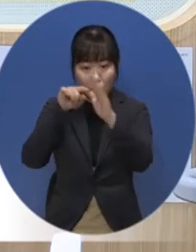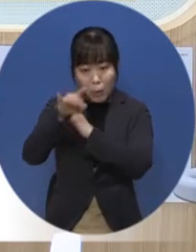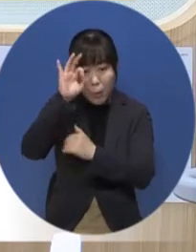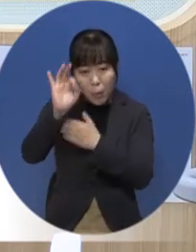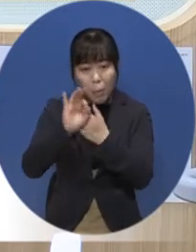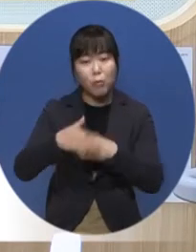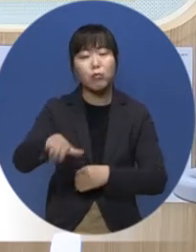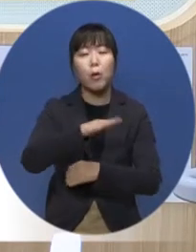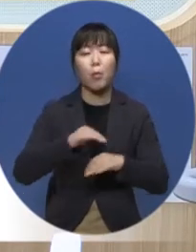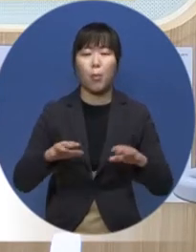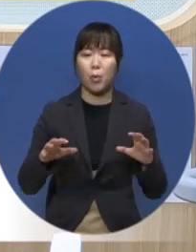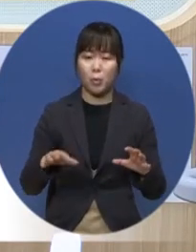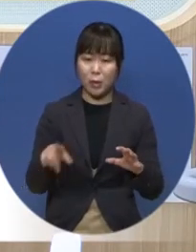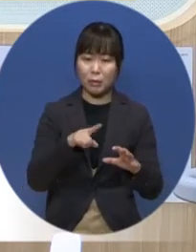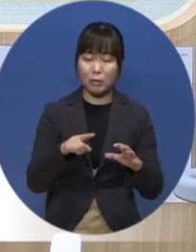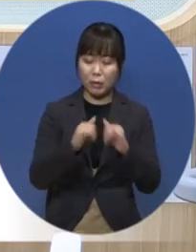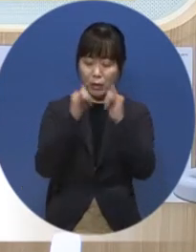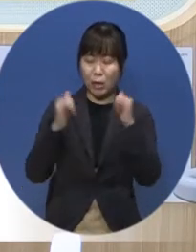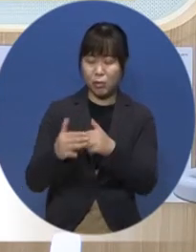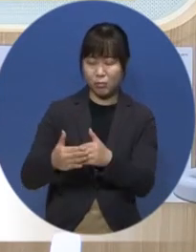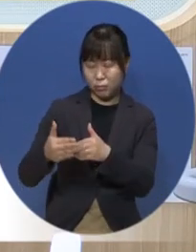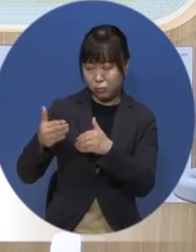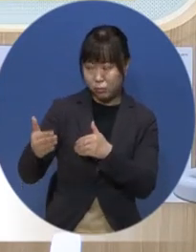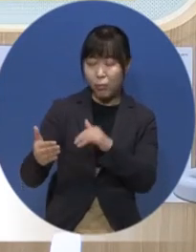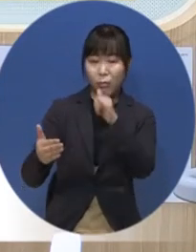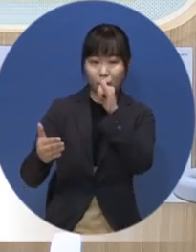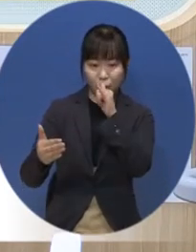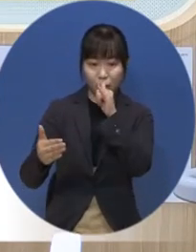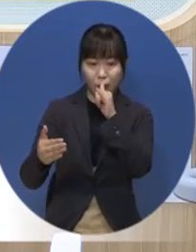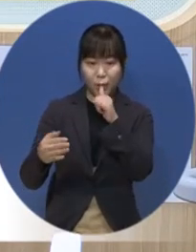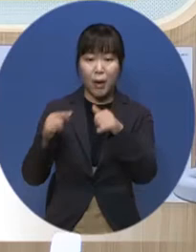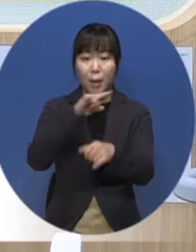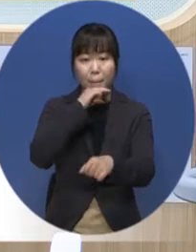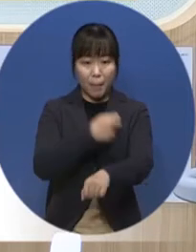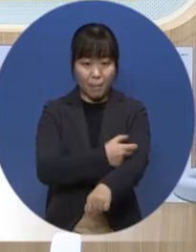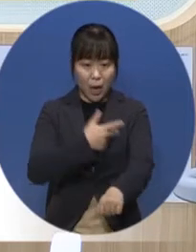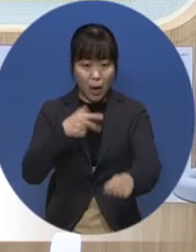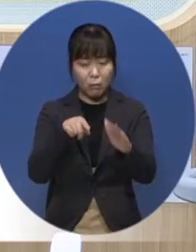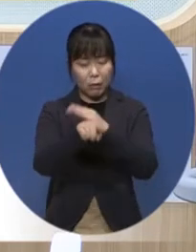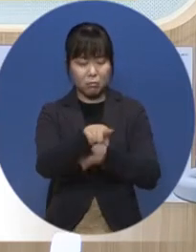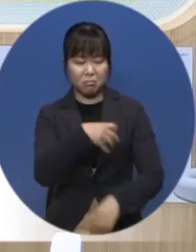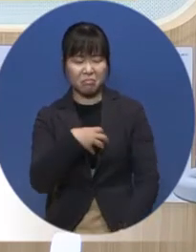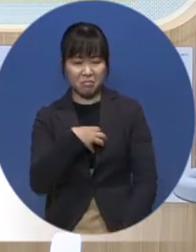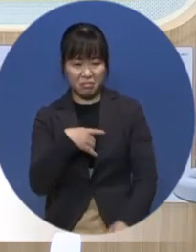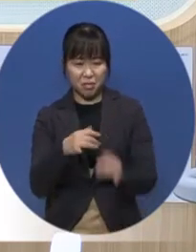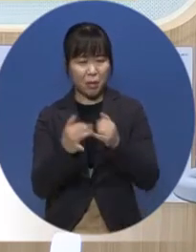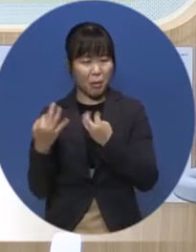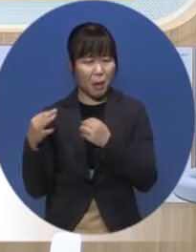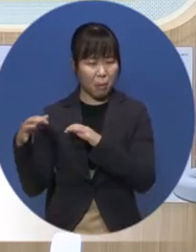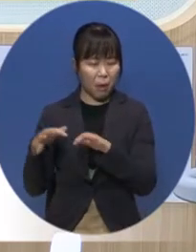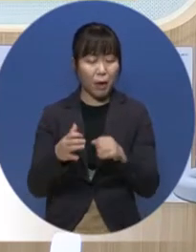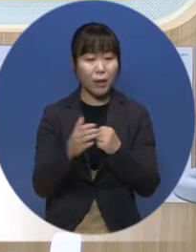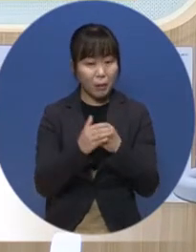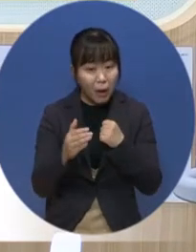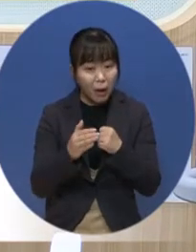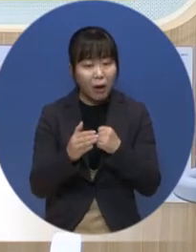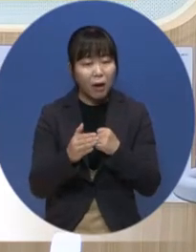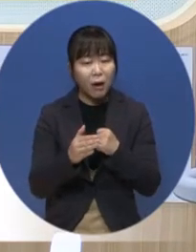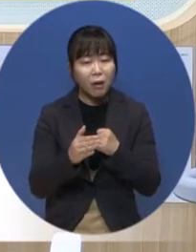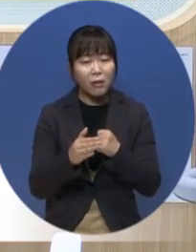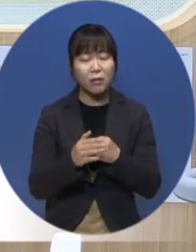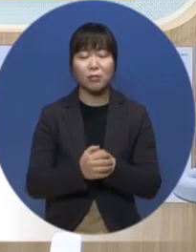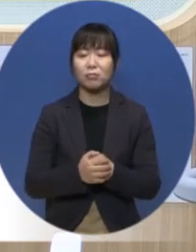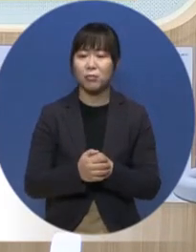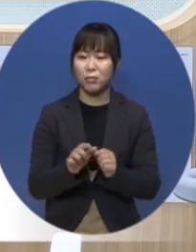저희가 o 일 자체를 사회적으로 그리 되기를 하다보니까 헌 1 들어가면 위험 이제 갈 사람이 모인다는 생각 때문에 바